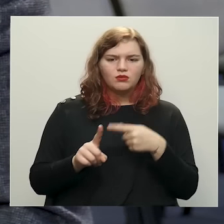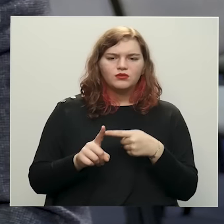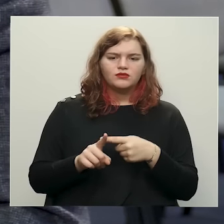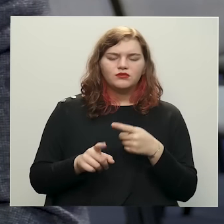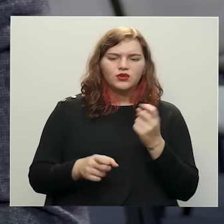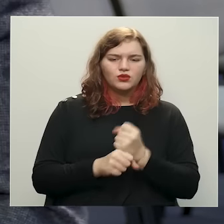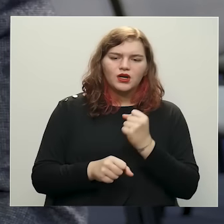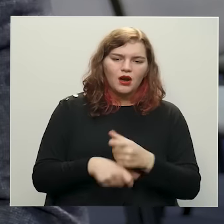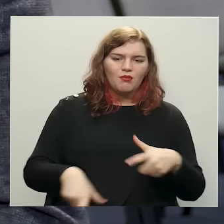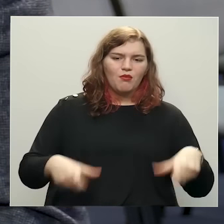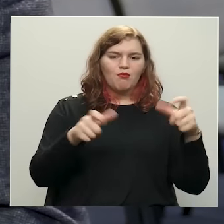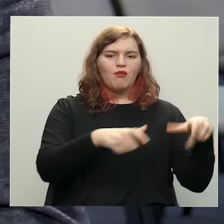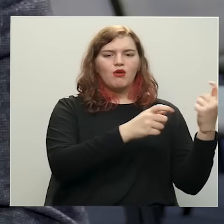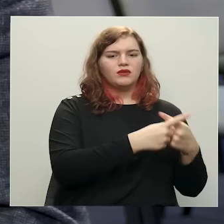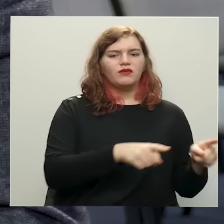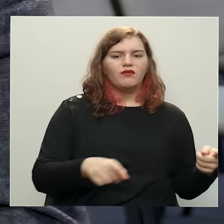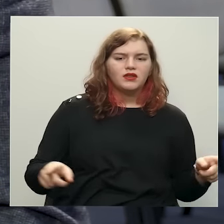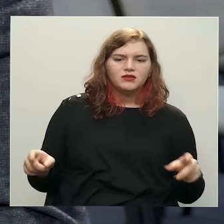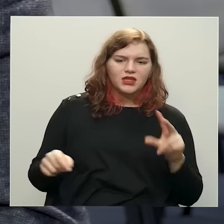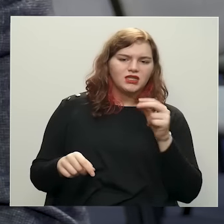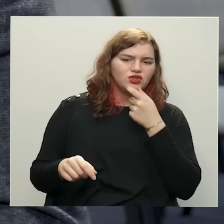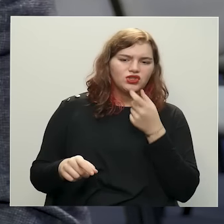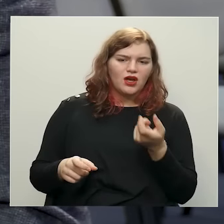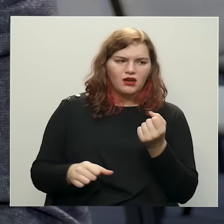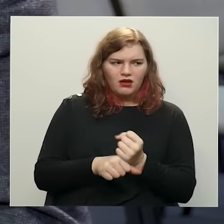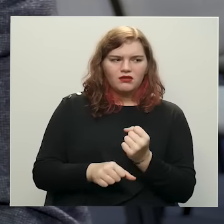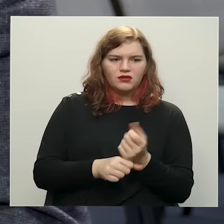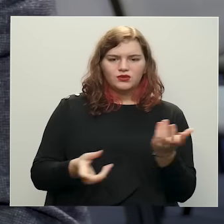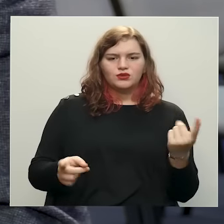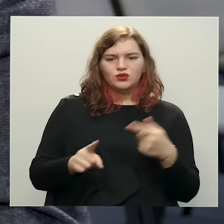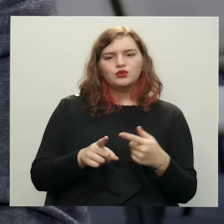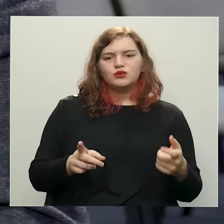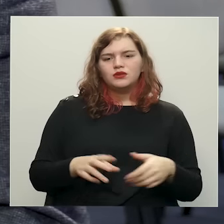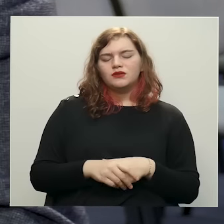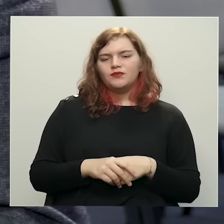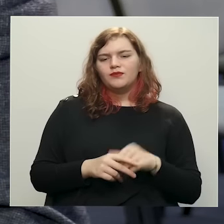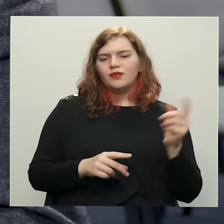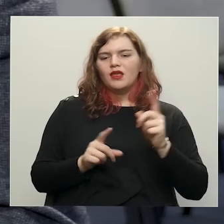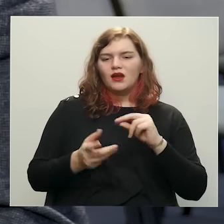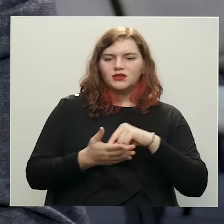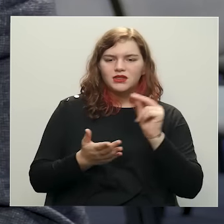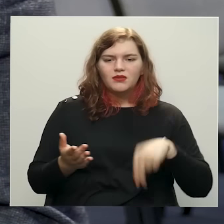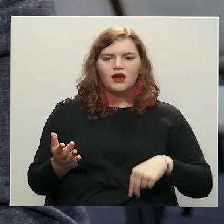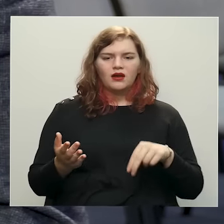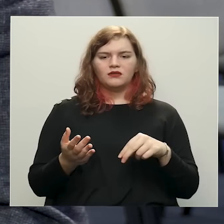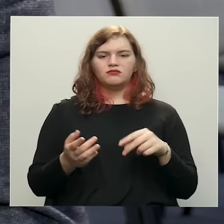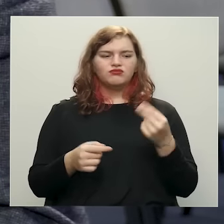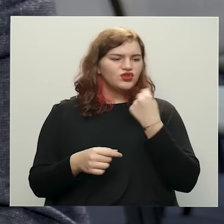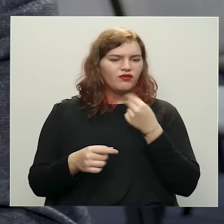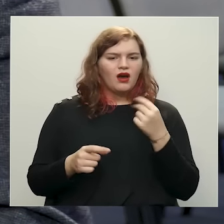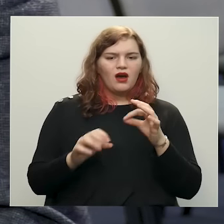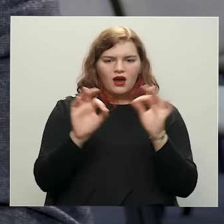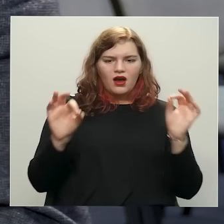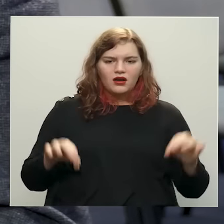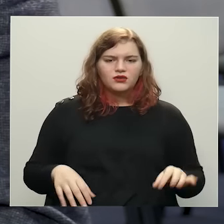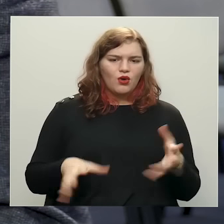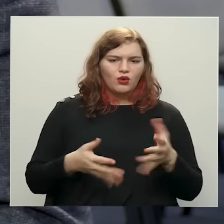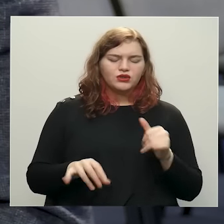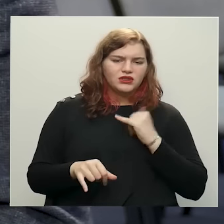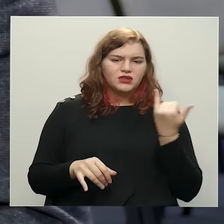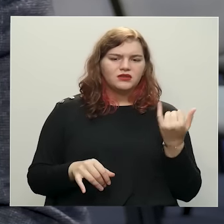la blocuri. 30 de ani, eu dacă aveam o semnătură pusă acolo, orice s-ar